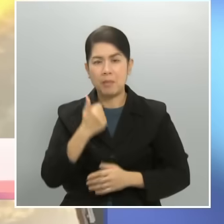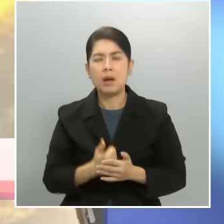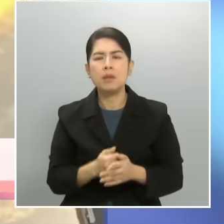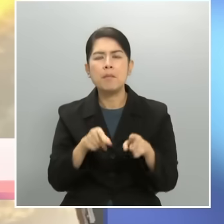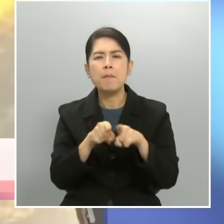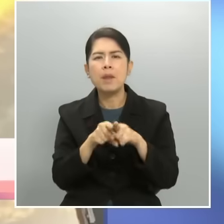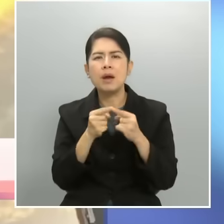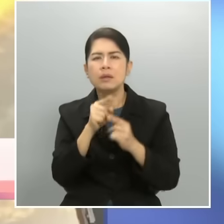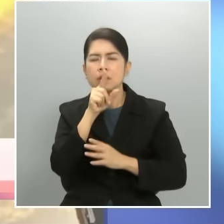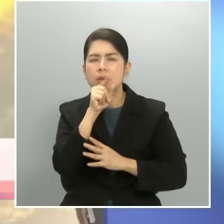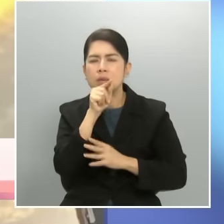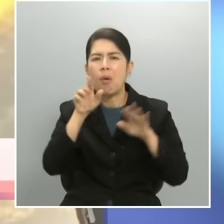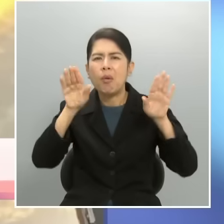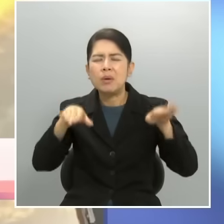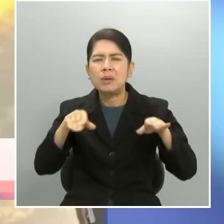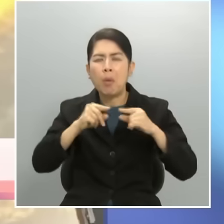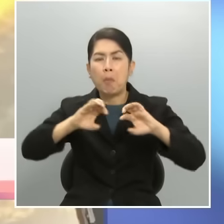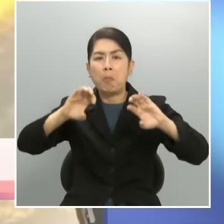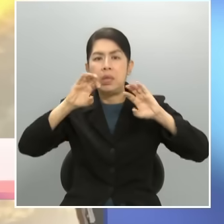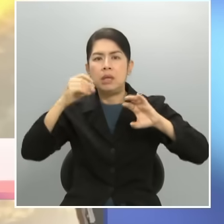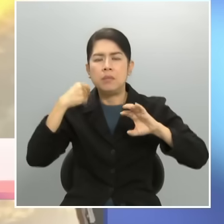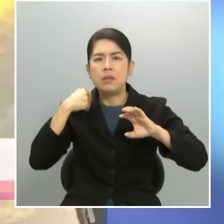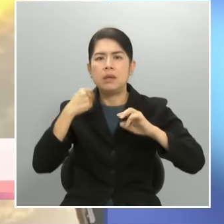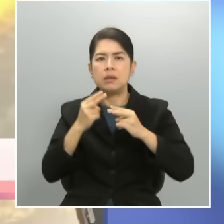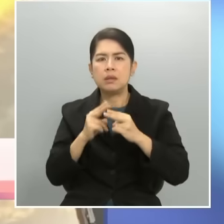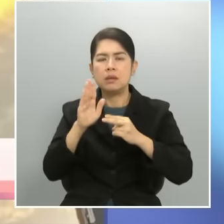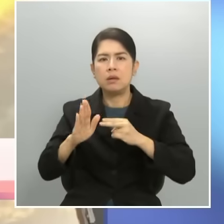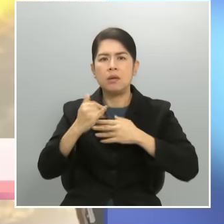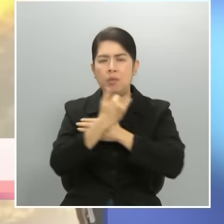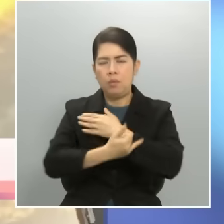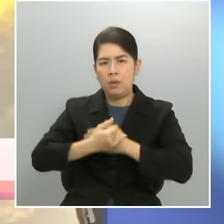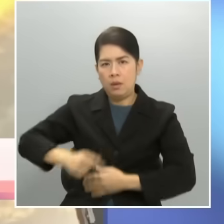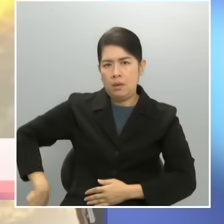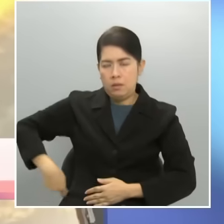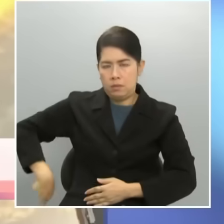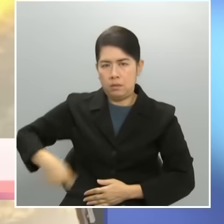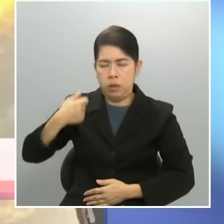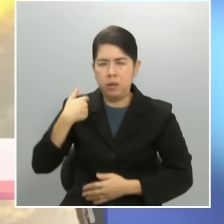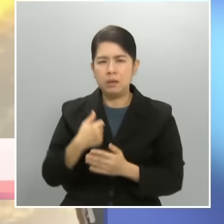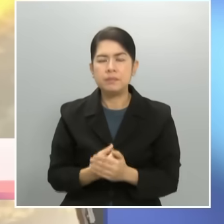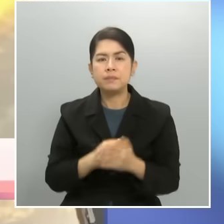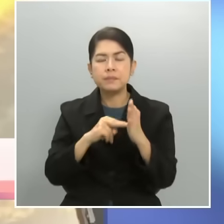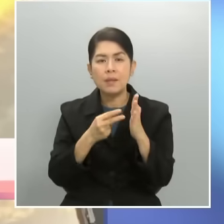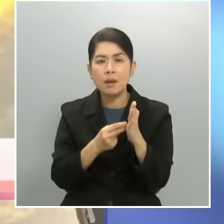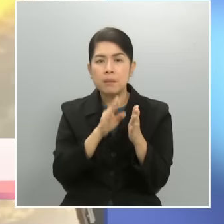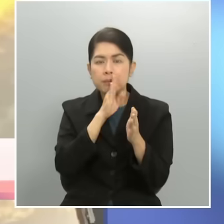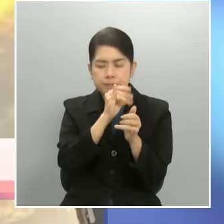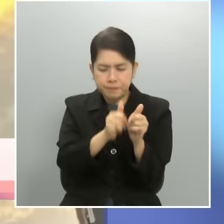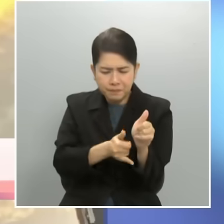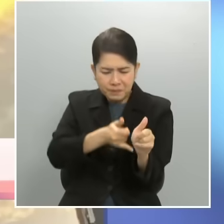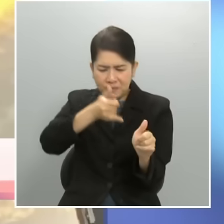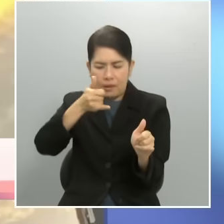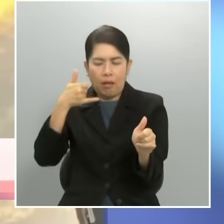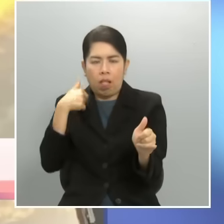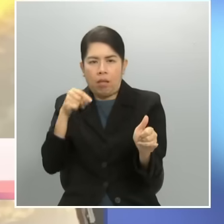หรือภาษาเขมรเรียกว่ากราบร้องเรียกดวงวิญญาณหรือถ้าได้ประสบความ